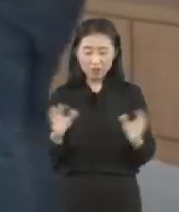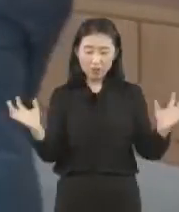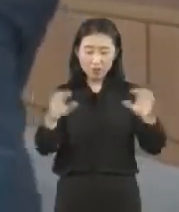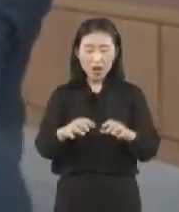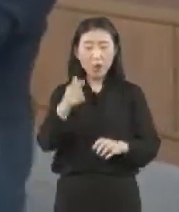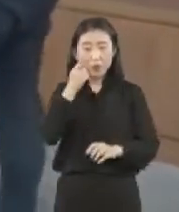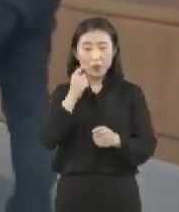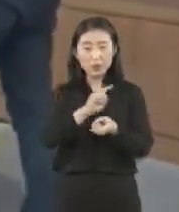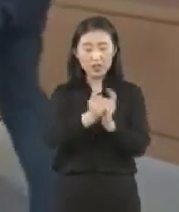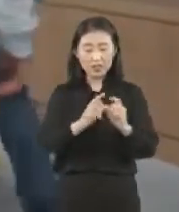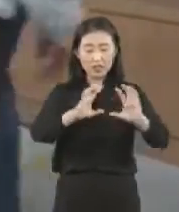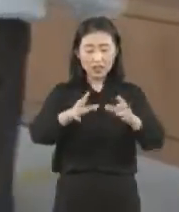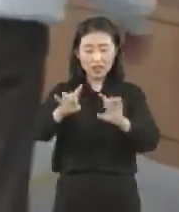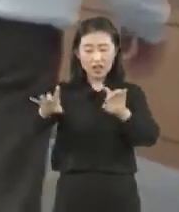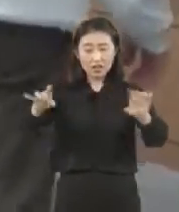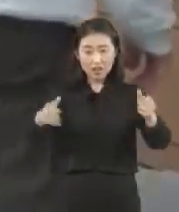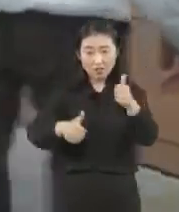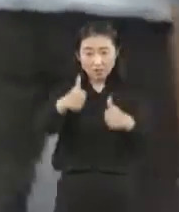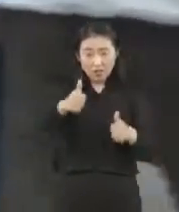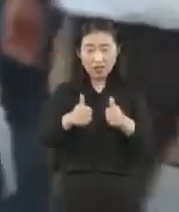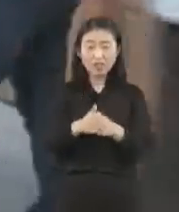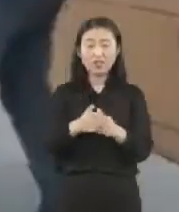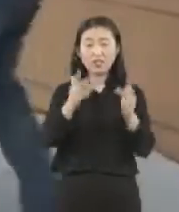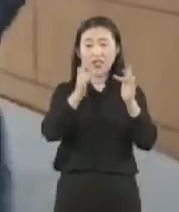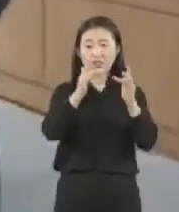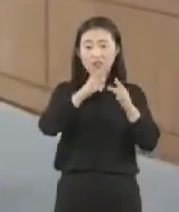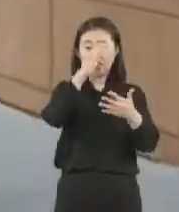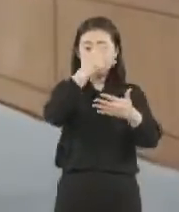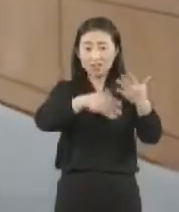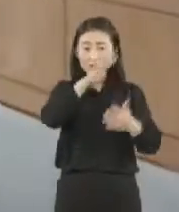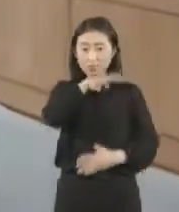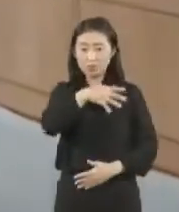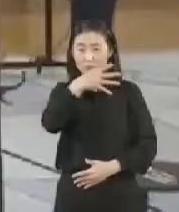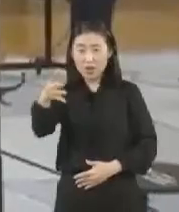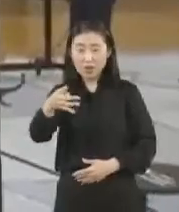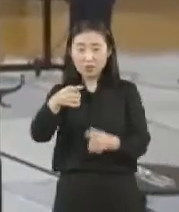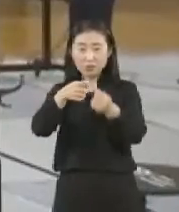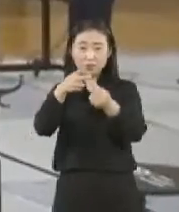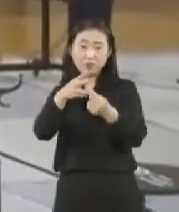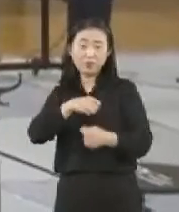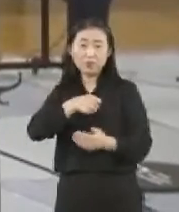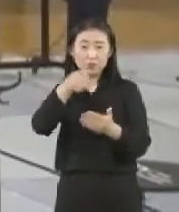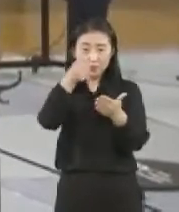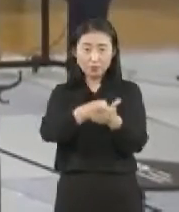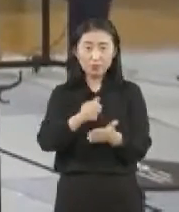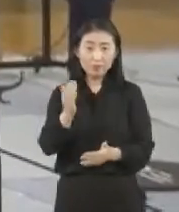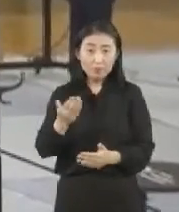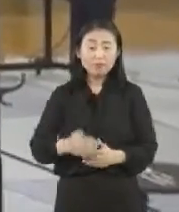각 국가별로 개최된 뒤 온라인 중계 방식을 거쳐 입상작이 결정됐습니다.